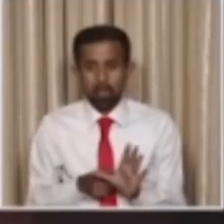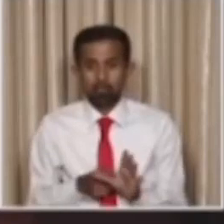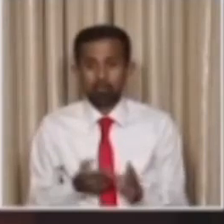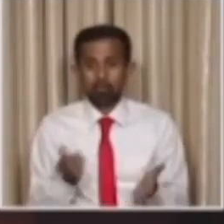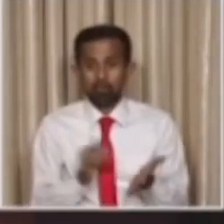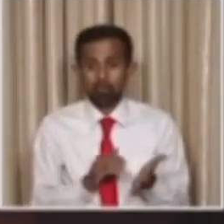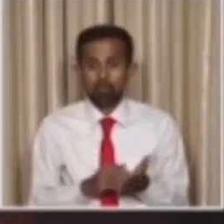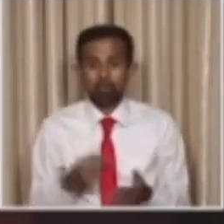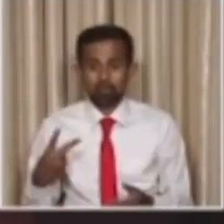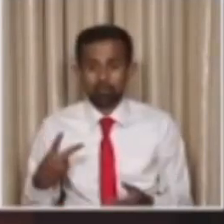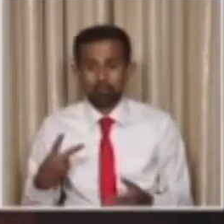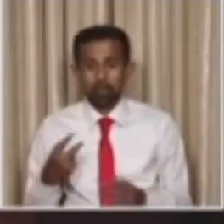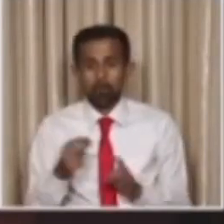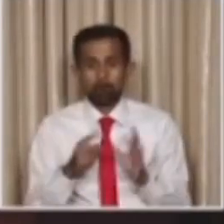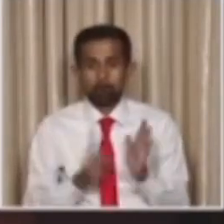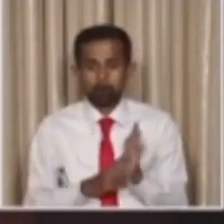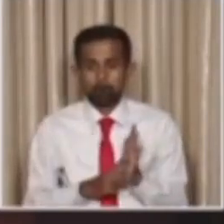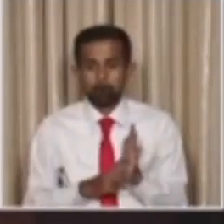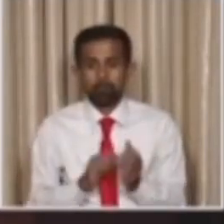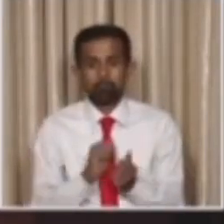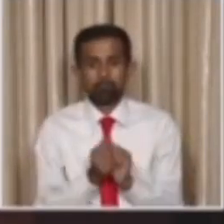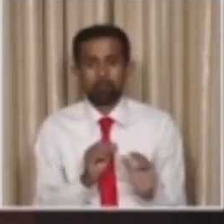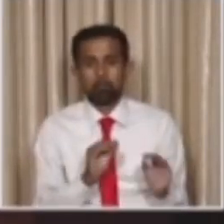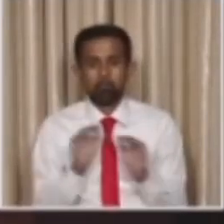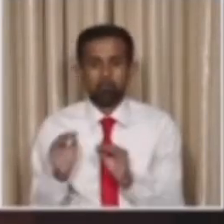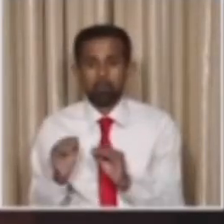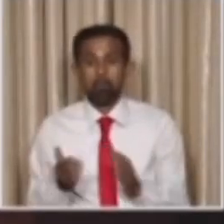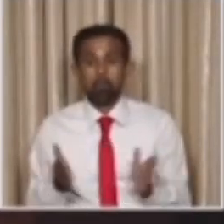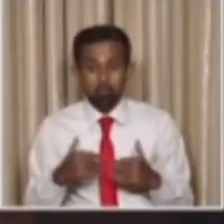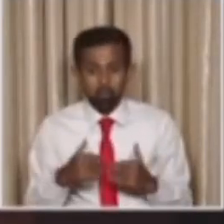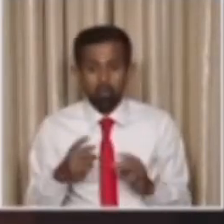විදුලි බිල්පත් සංශෝධනයෙන් පසුවත්